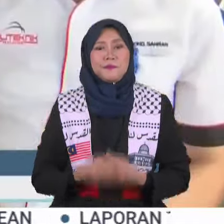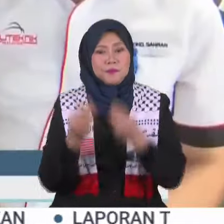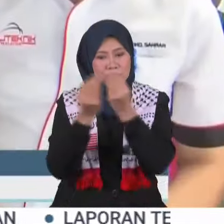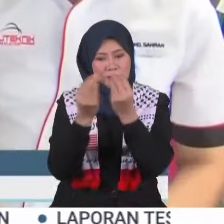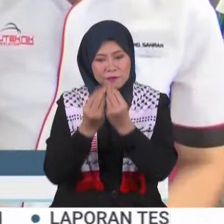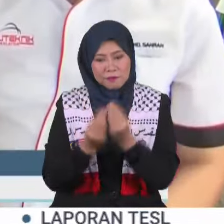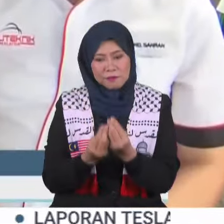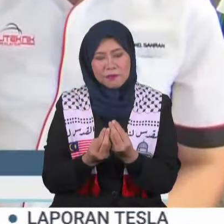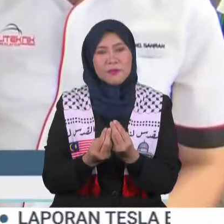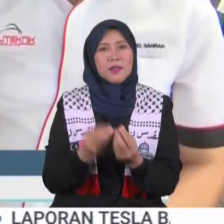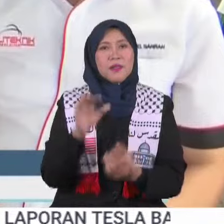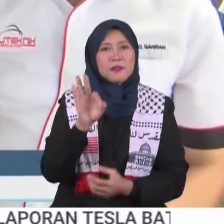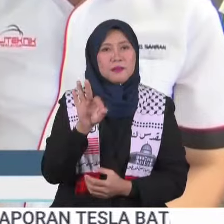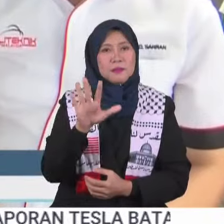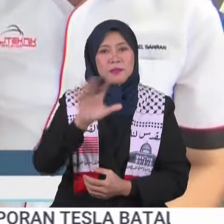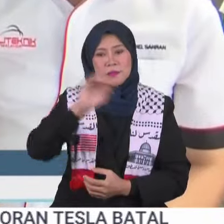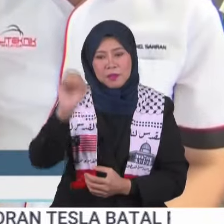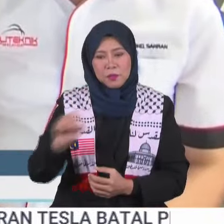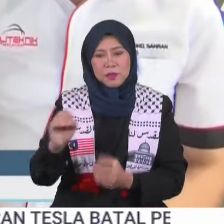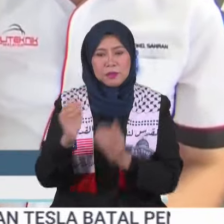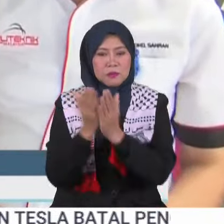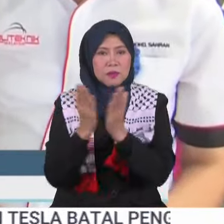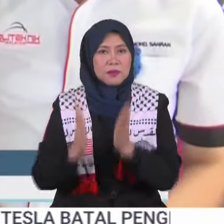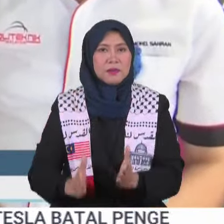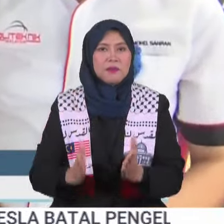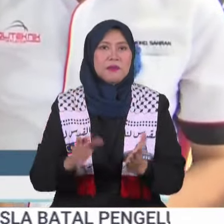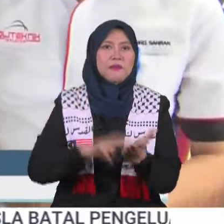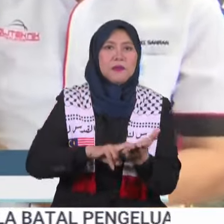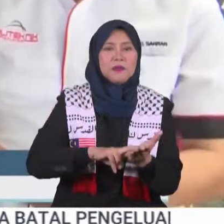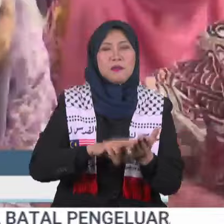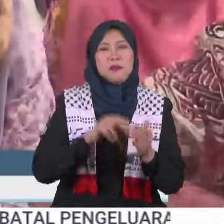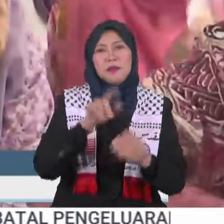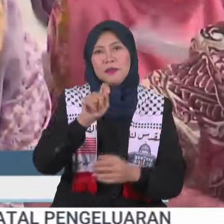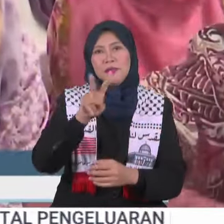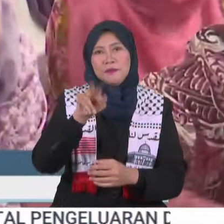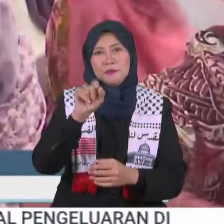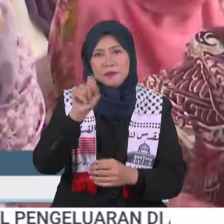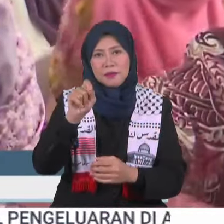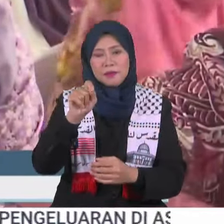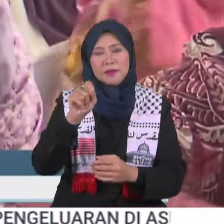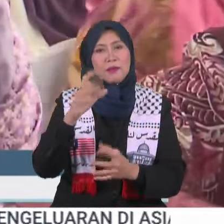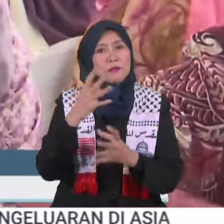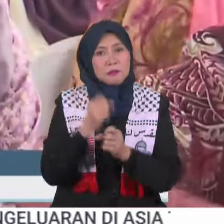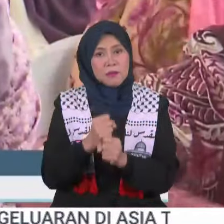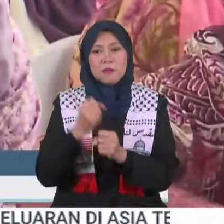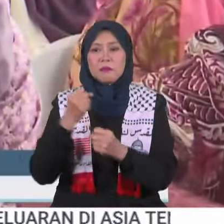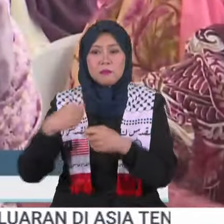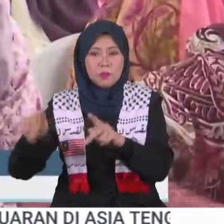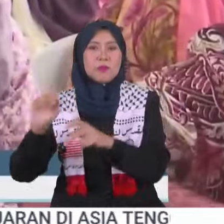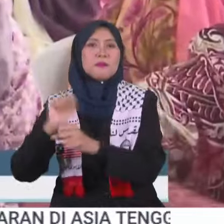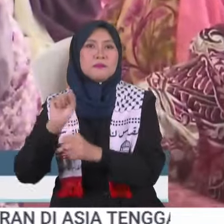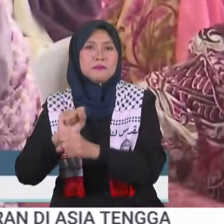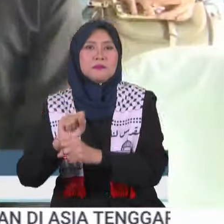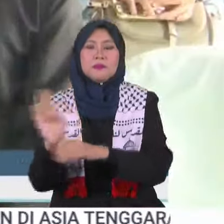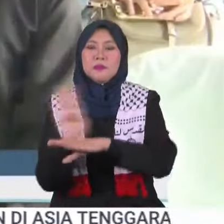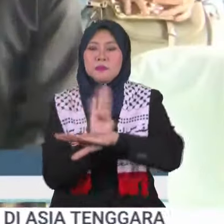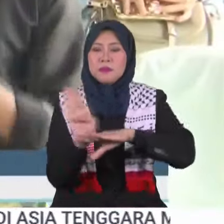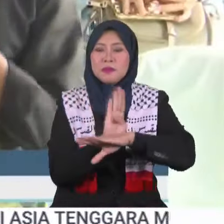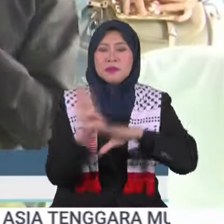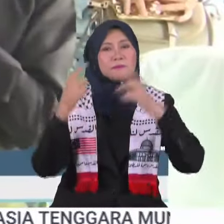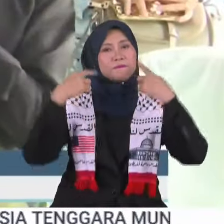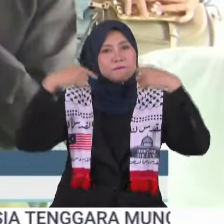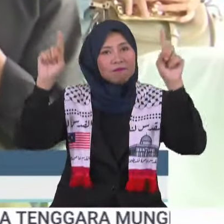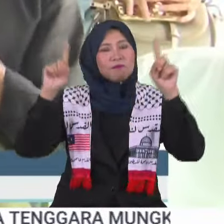Statistik menunjukkan 95% pelajar yang memasuki institusi TVET di negara ini mendapat pekerjaan atau menjadi usahawan